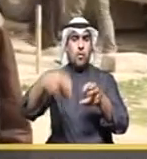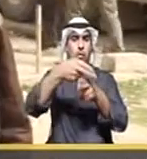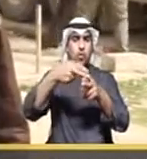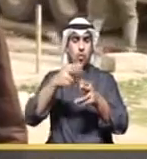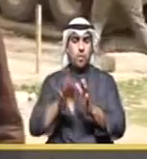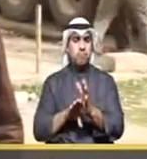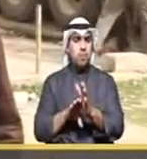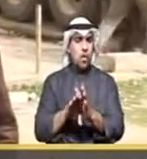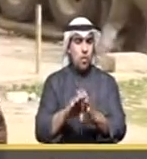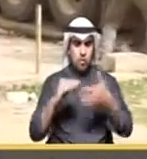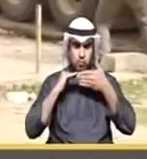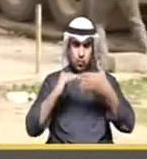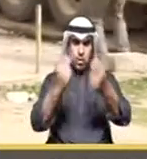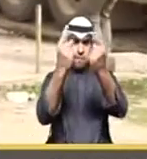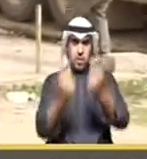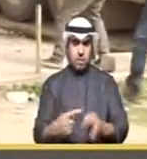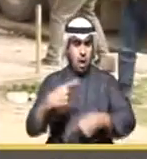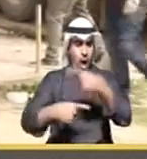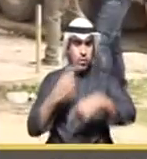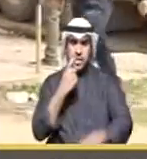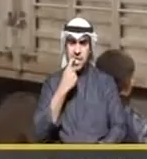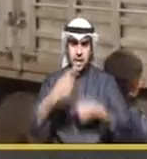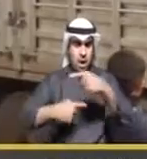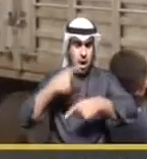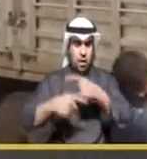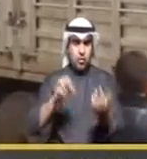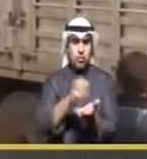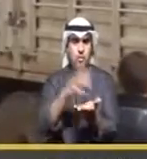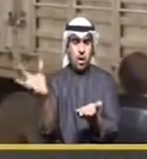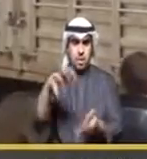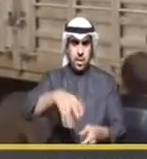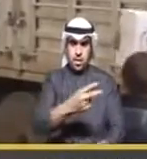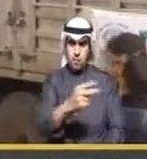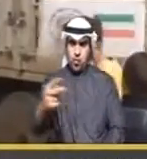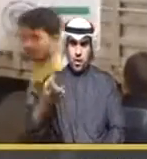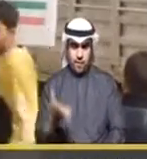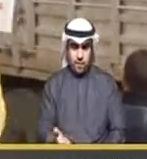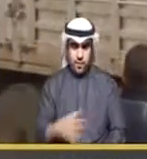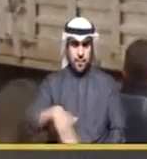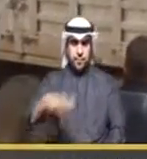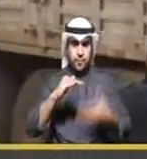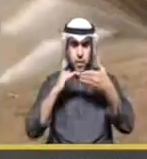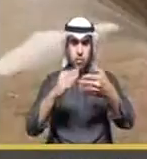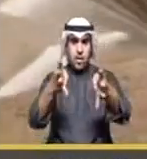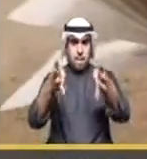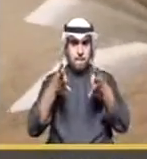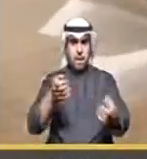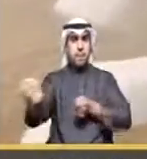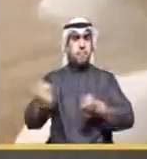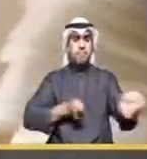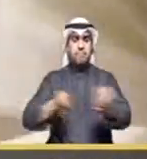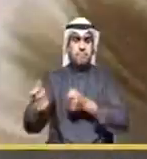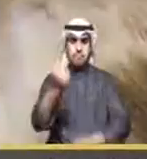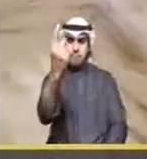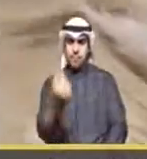في إيصال المساعدات إلى المناطق المحررة. هذه المساعدات وزعت من خلال القوافل الإغاثية التي